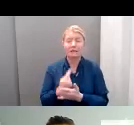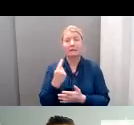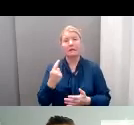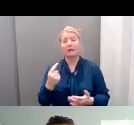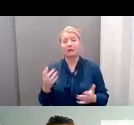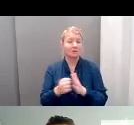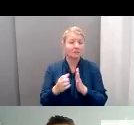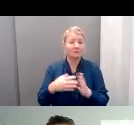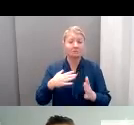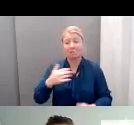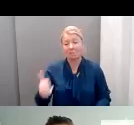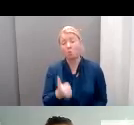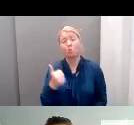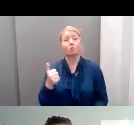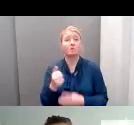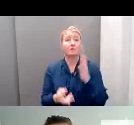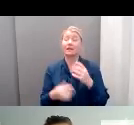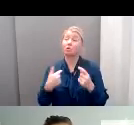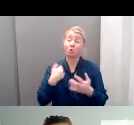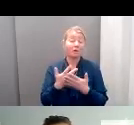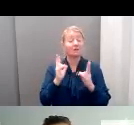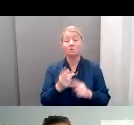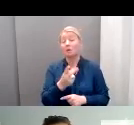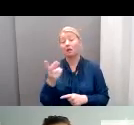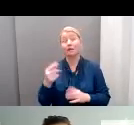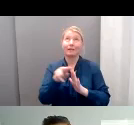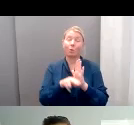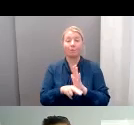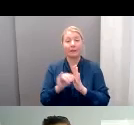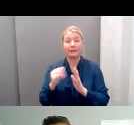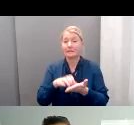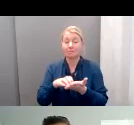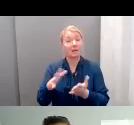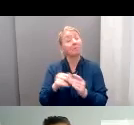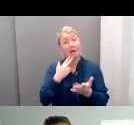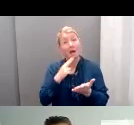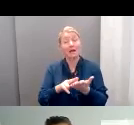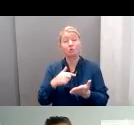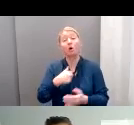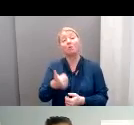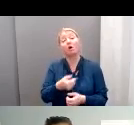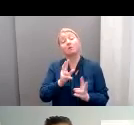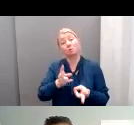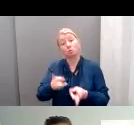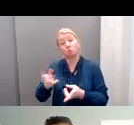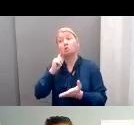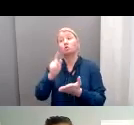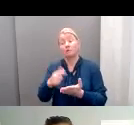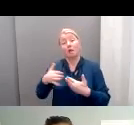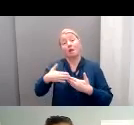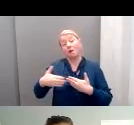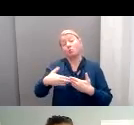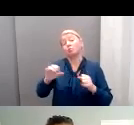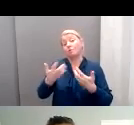normerna i samhället, men att också vara ärlig med att det är så här jag behöver ha det för att en relation ska funka för